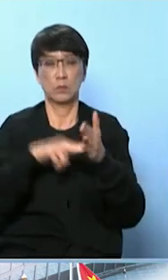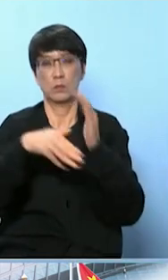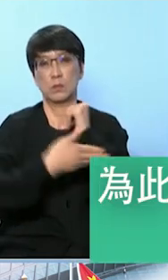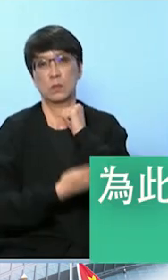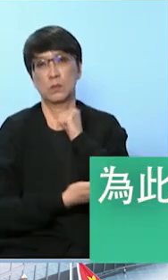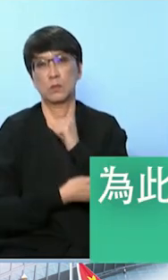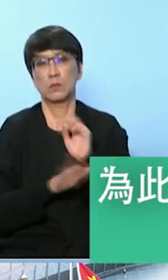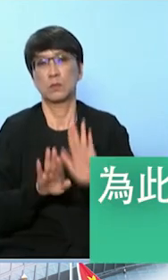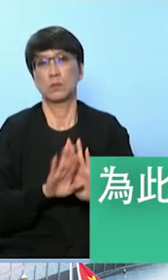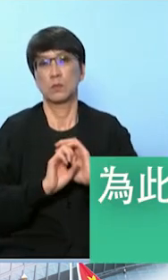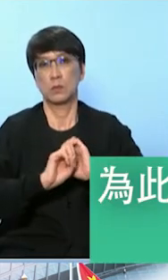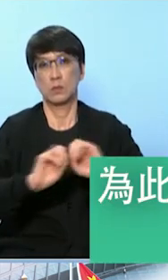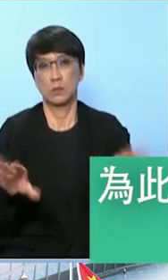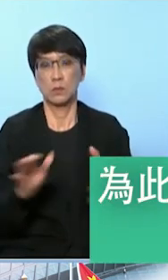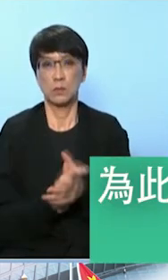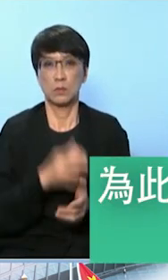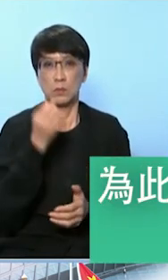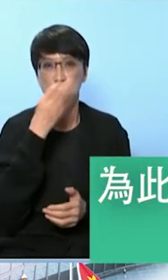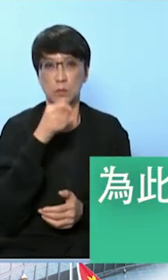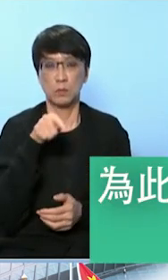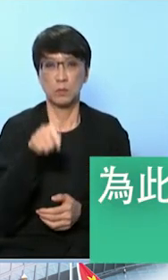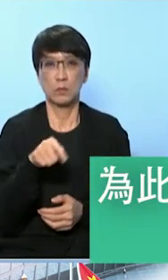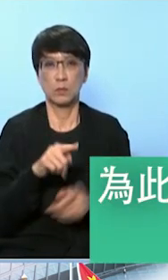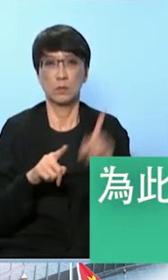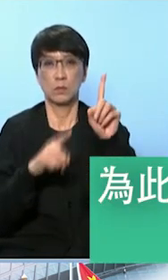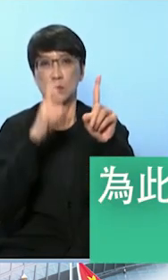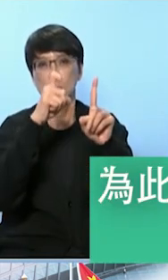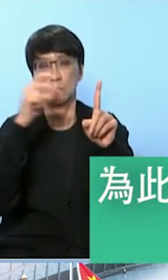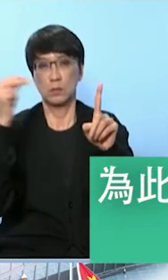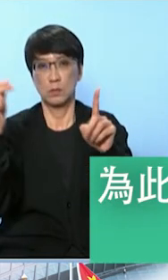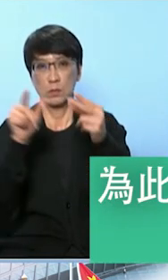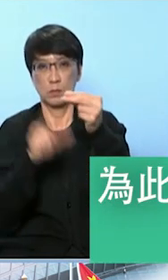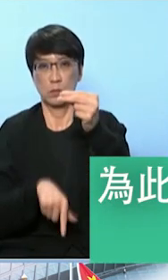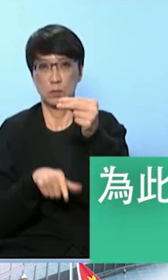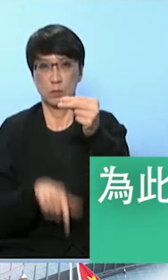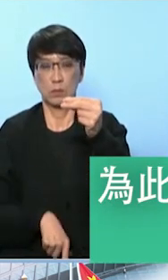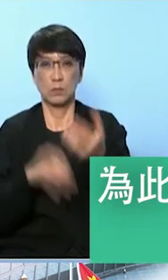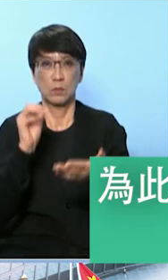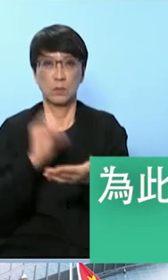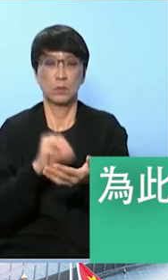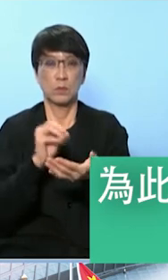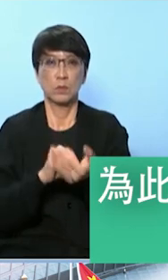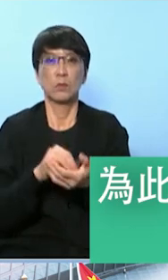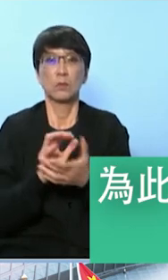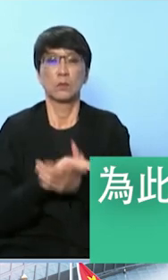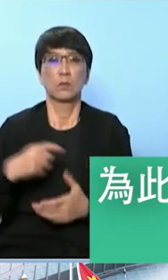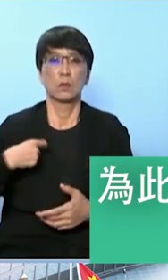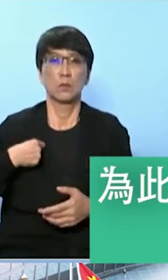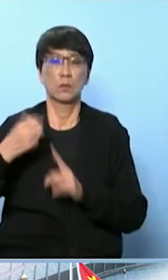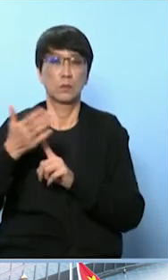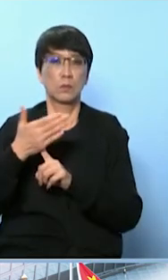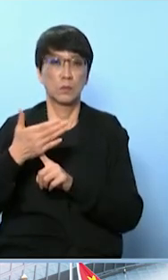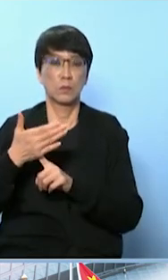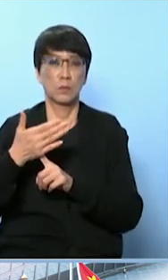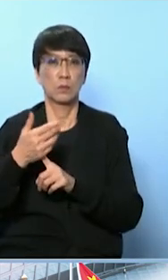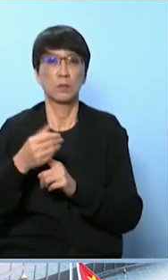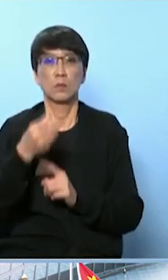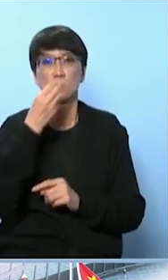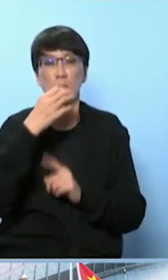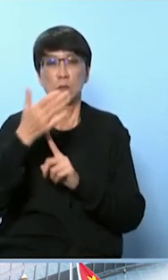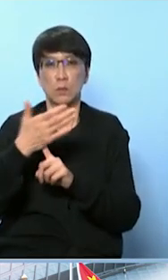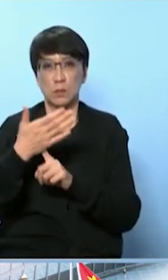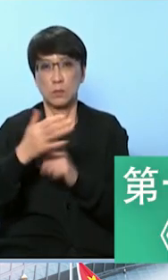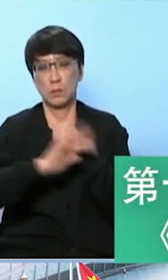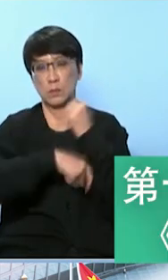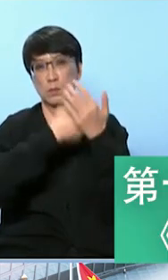施。為此，香港特區在1997年7月相應制定《國旗及國徽條例》，2020年10